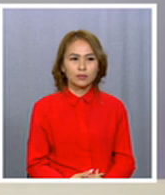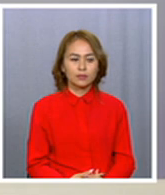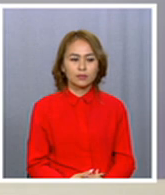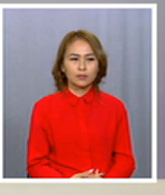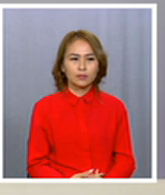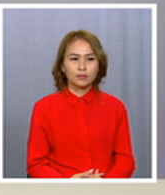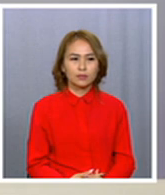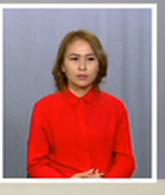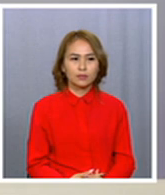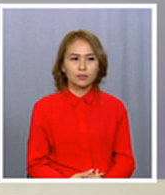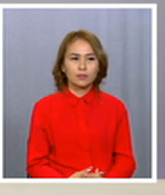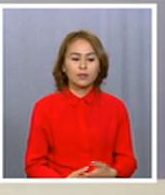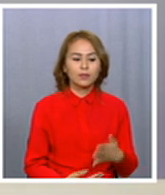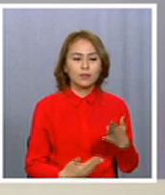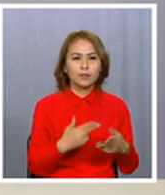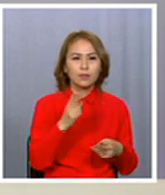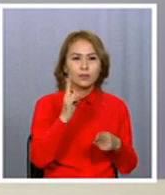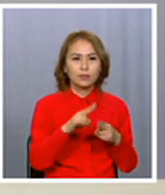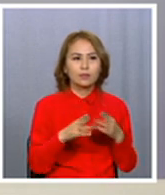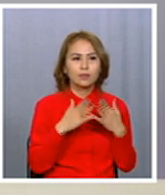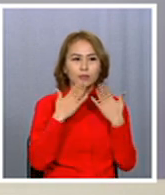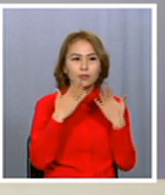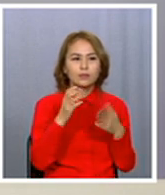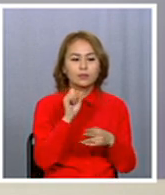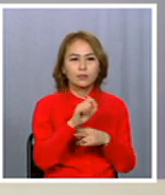мәтінді оқып болсаңыздар, тапсырма